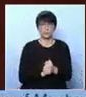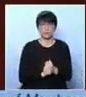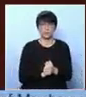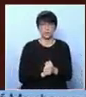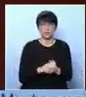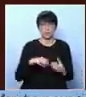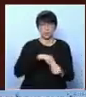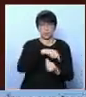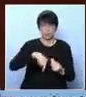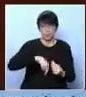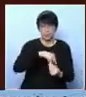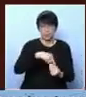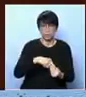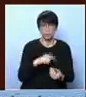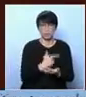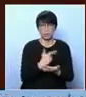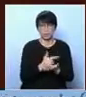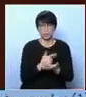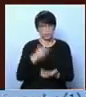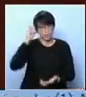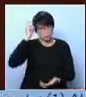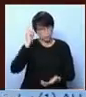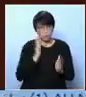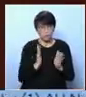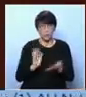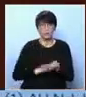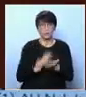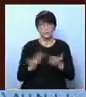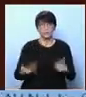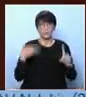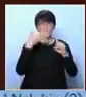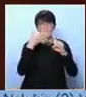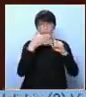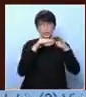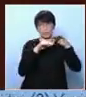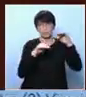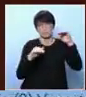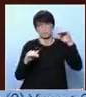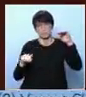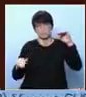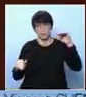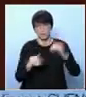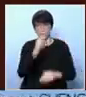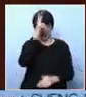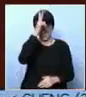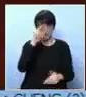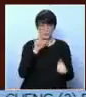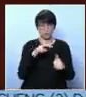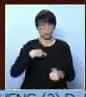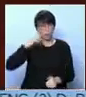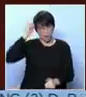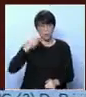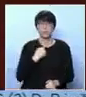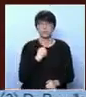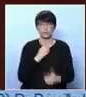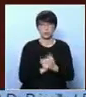的條件做，不過可惜呢，距離呢個目標就越嚟越遠，呢個亦都是一個政治現實呢，我不能不考慮。咁